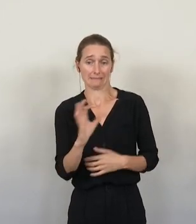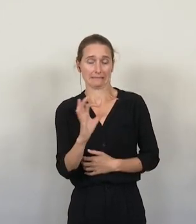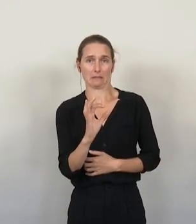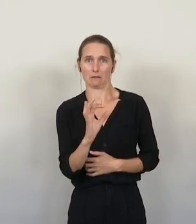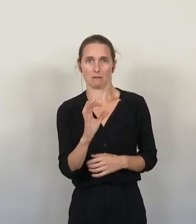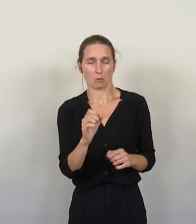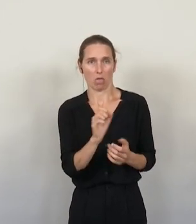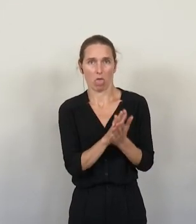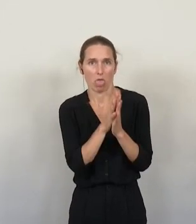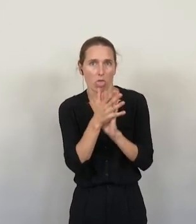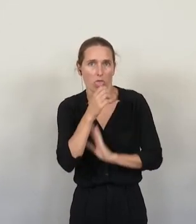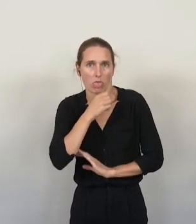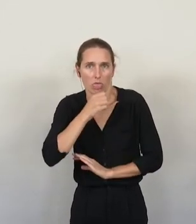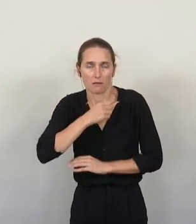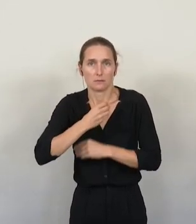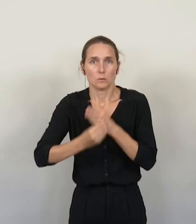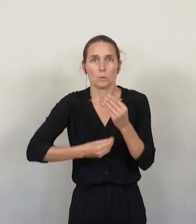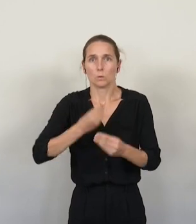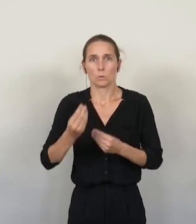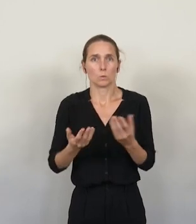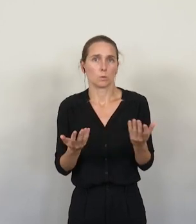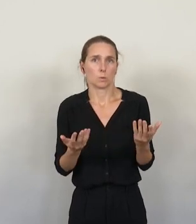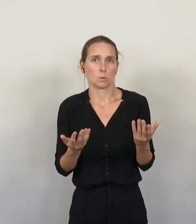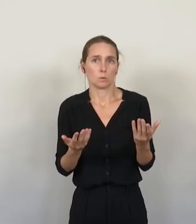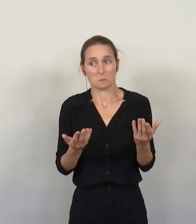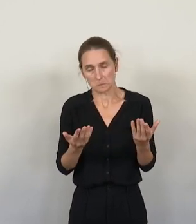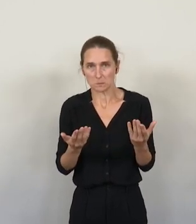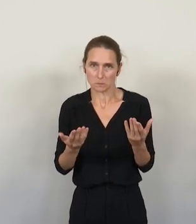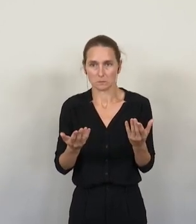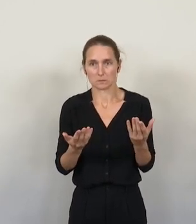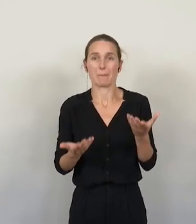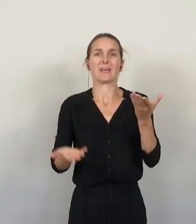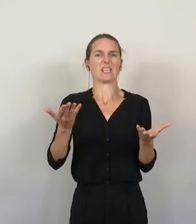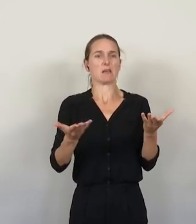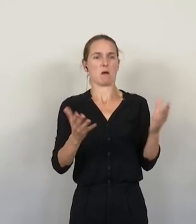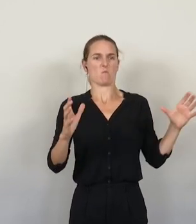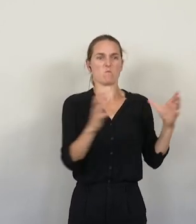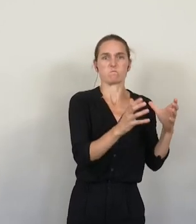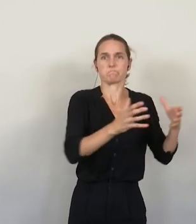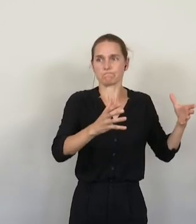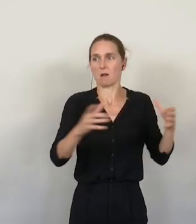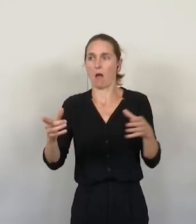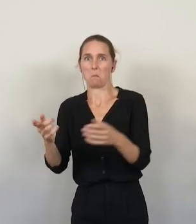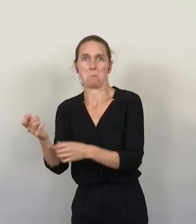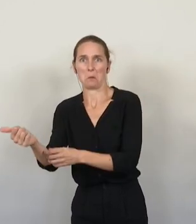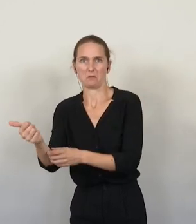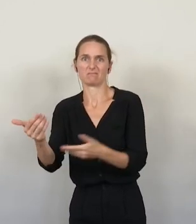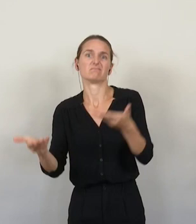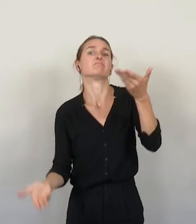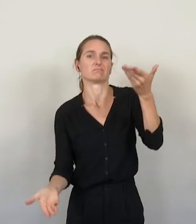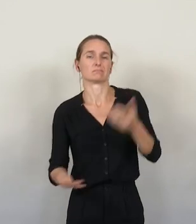part guayissantes et d'autre part plutôt mal réparti sur notre territoire nous